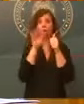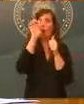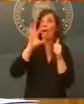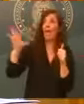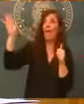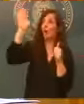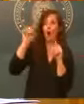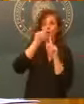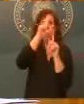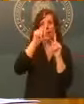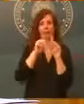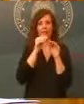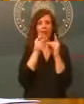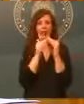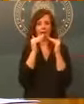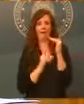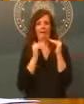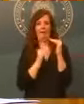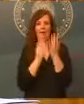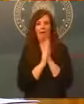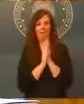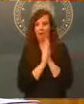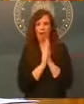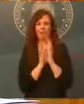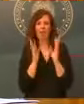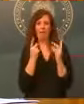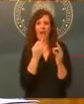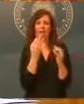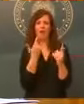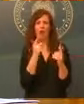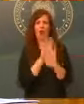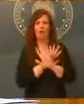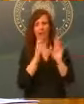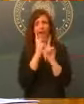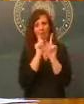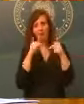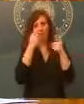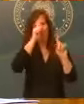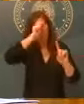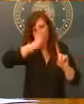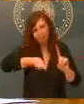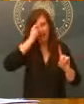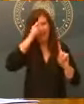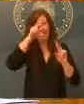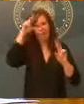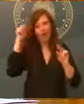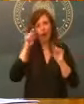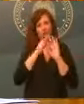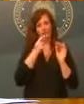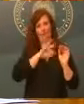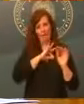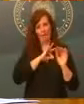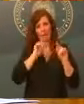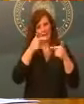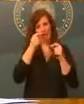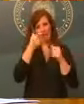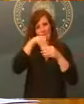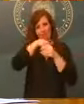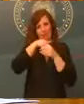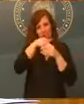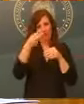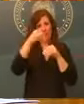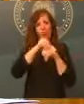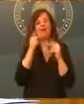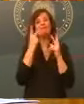gli si può dare per lavorare poi in un'ottica che vada verso la crescita. Ma la scuola che sogno io, e che sogna il governo tutto,